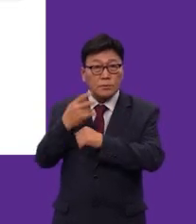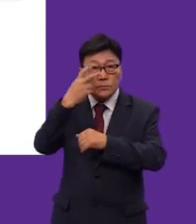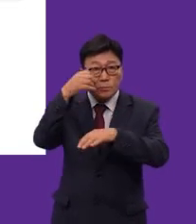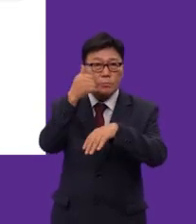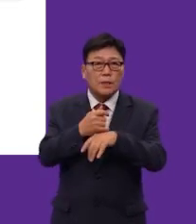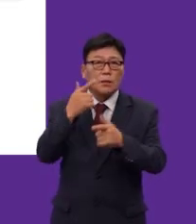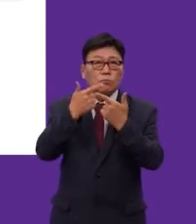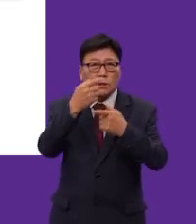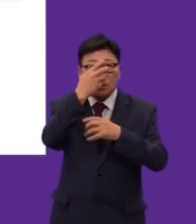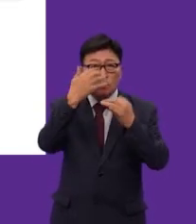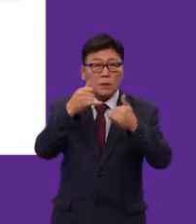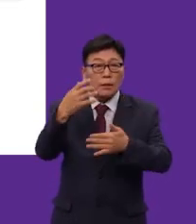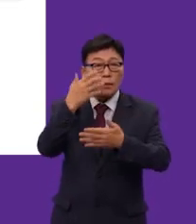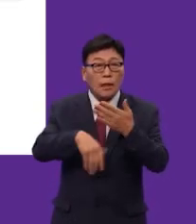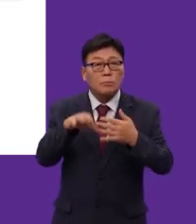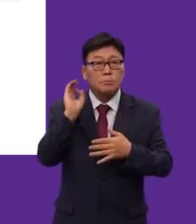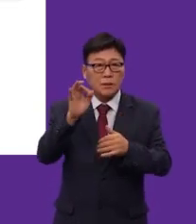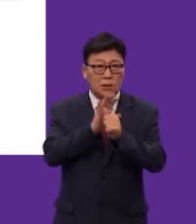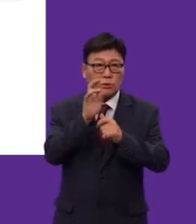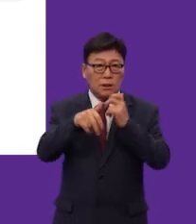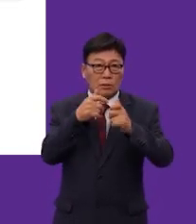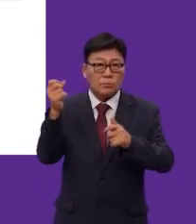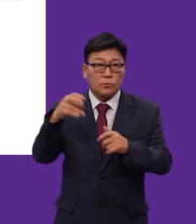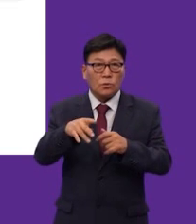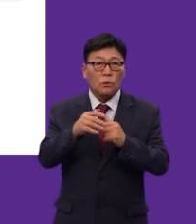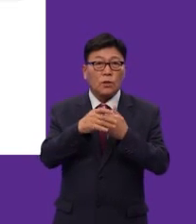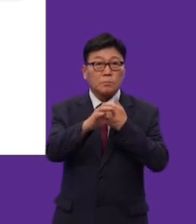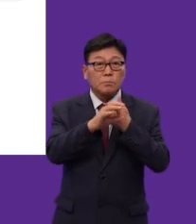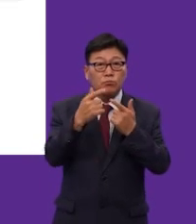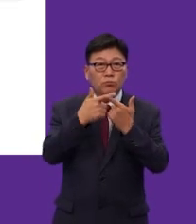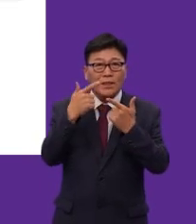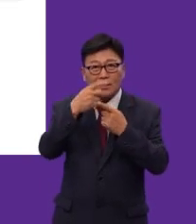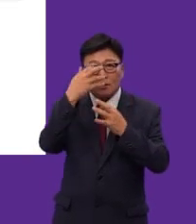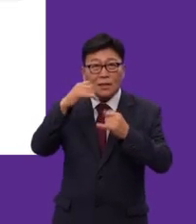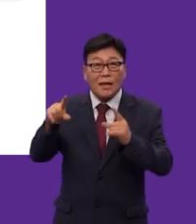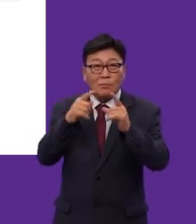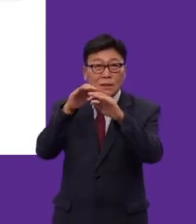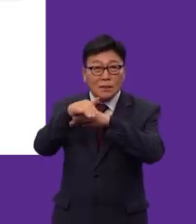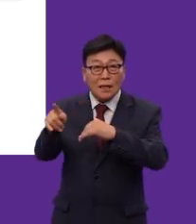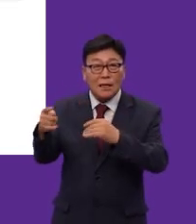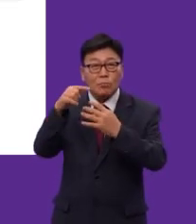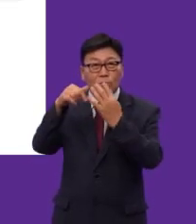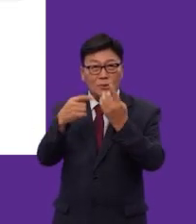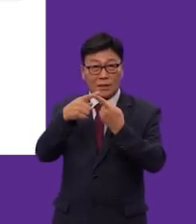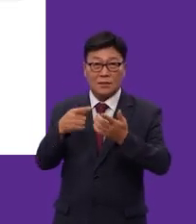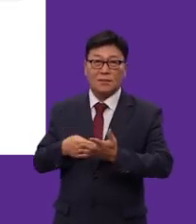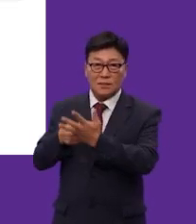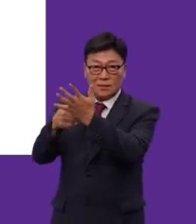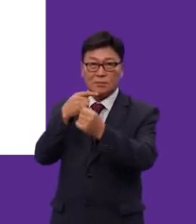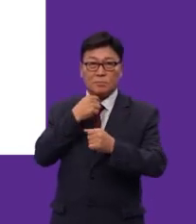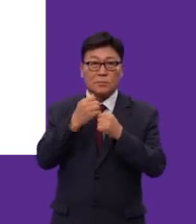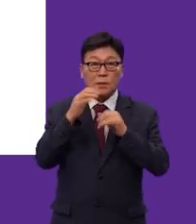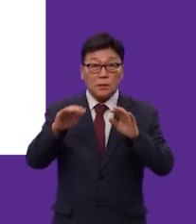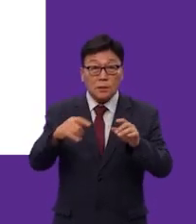사례들을 조사한 결과 부산 청년 여가비 지원 사업 가칭 부산 청년 라이프 스타일링 프로젝트를 제안합니다.